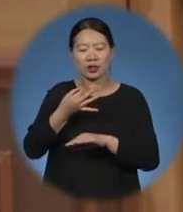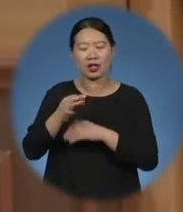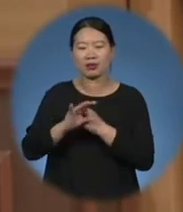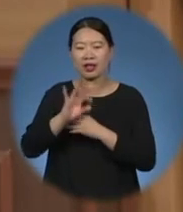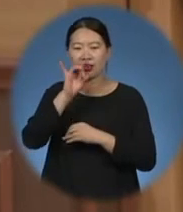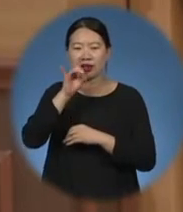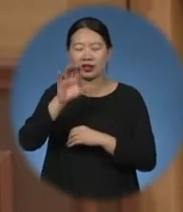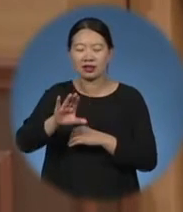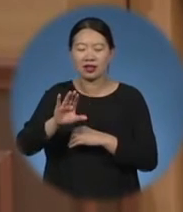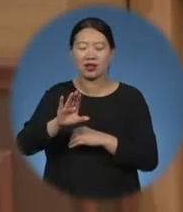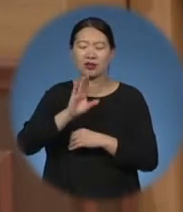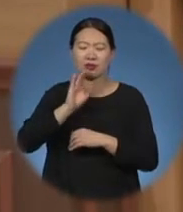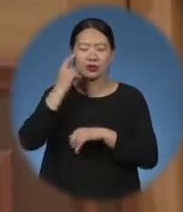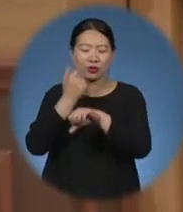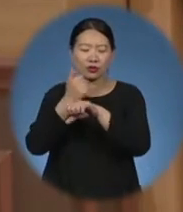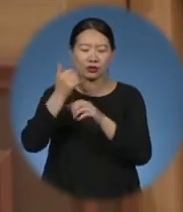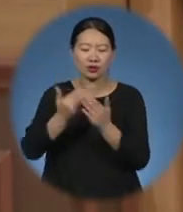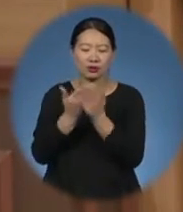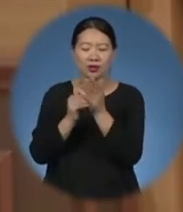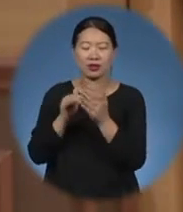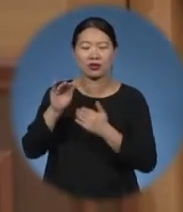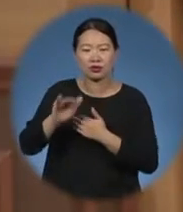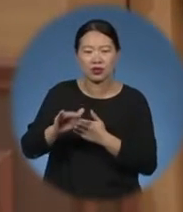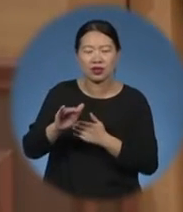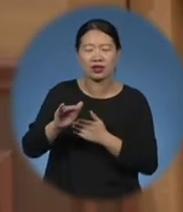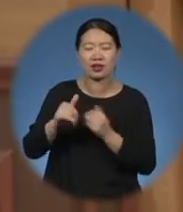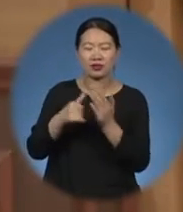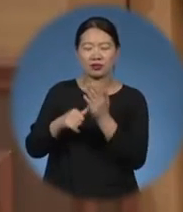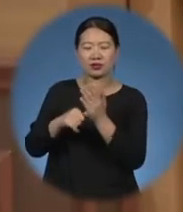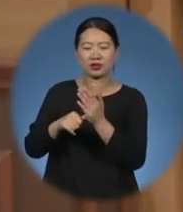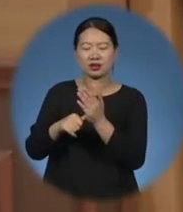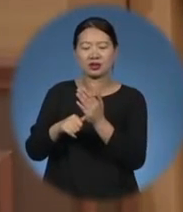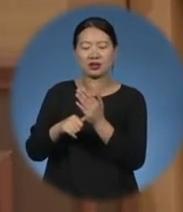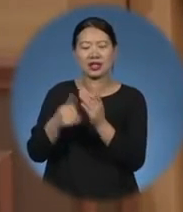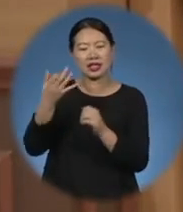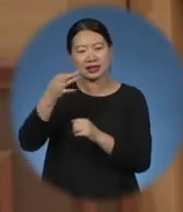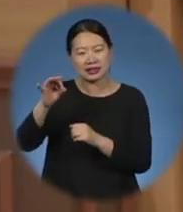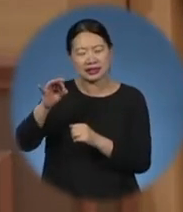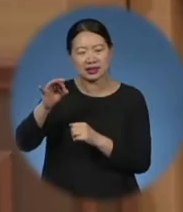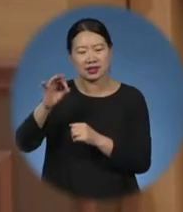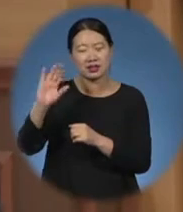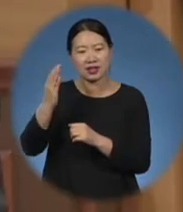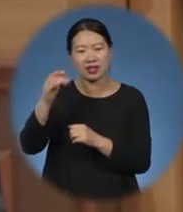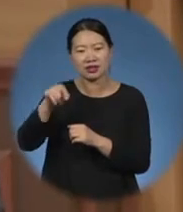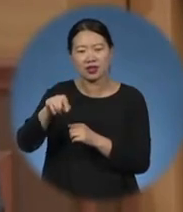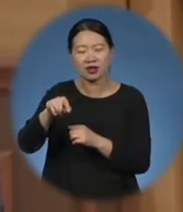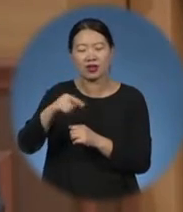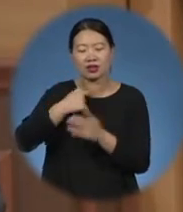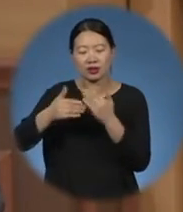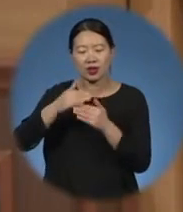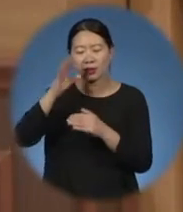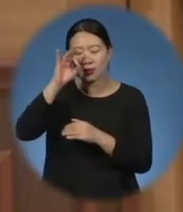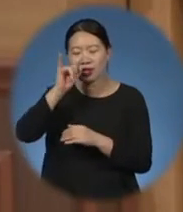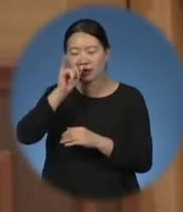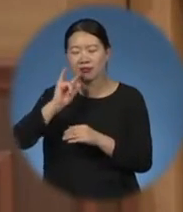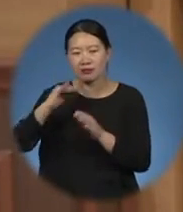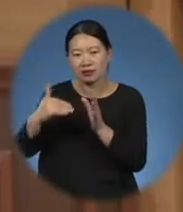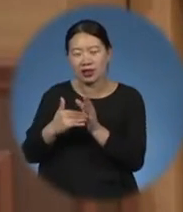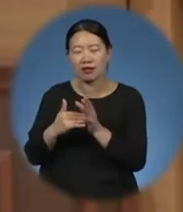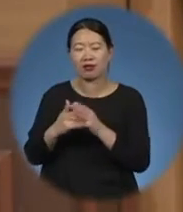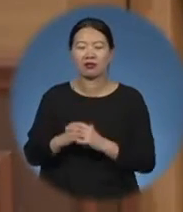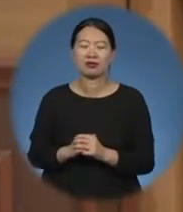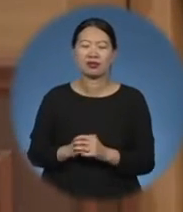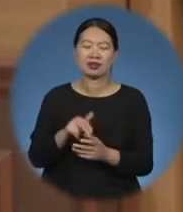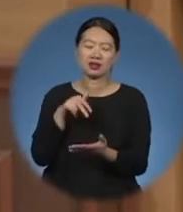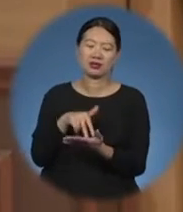정말로 연구 개발해서 어느 정도 또 품질이 인정된 그런 같은 경우는 정부가 먼저 좀 사주자. 그렇게 해주면 이